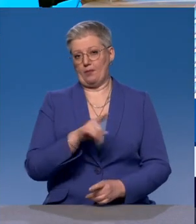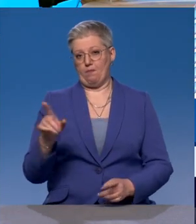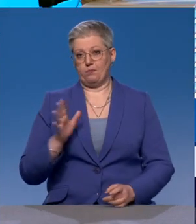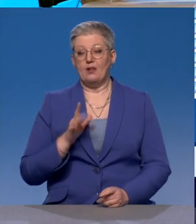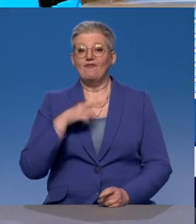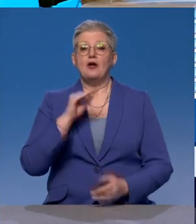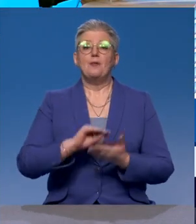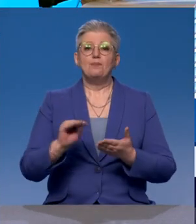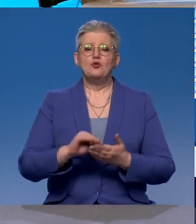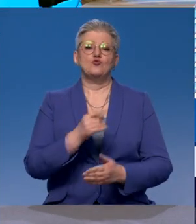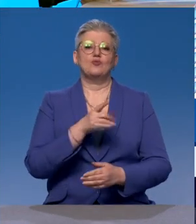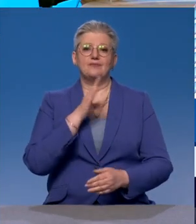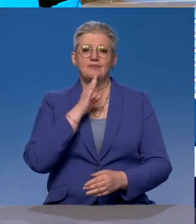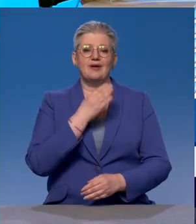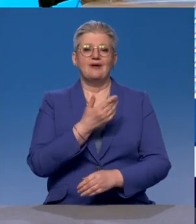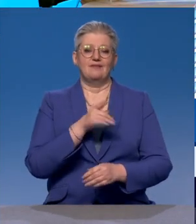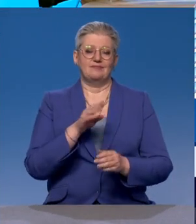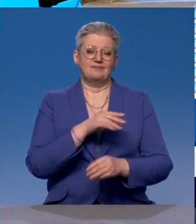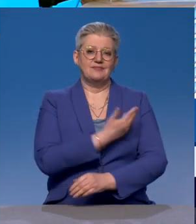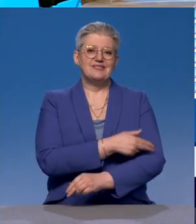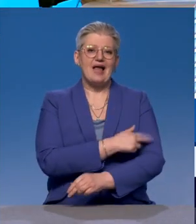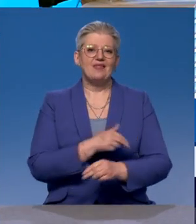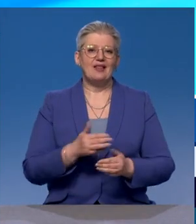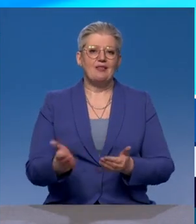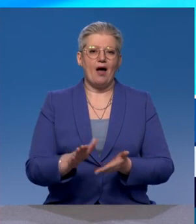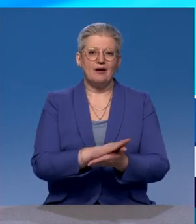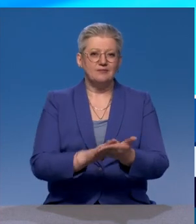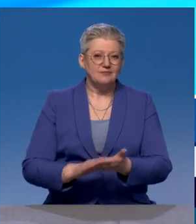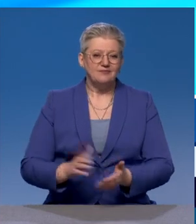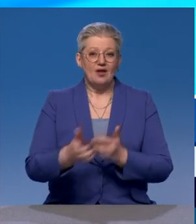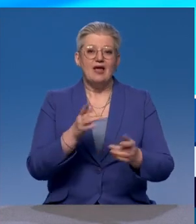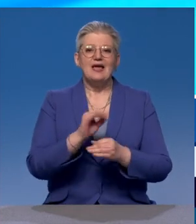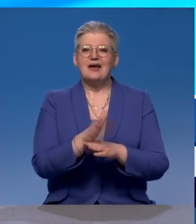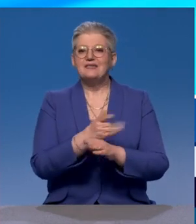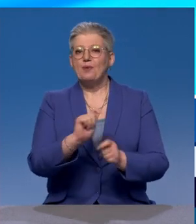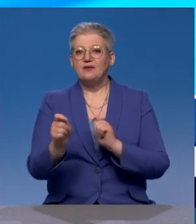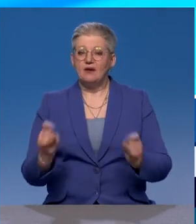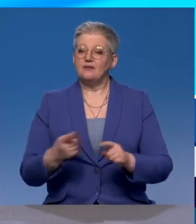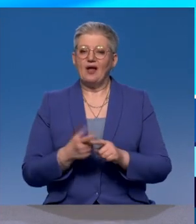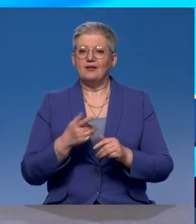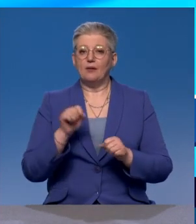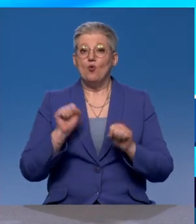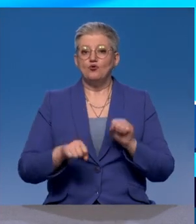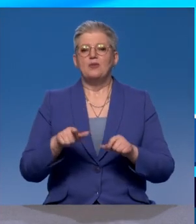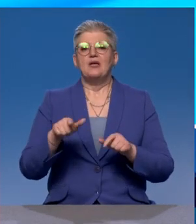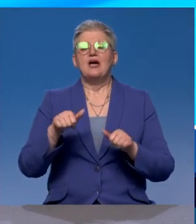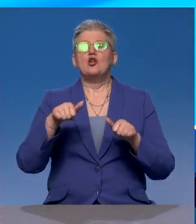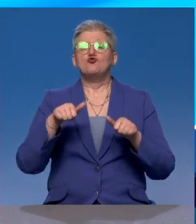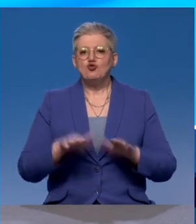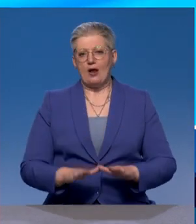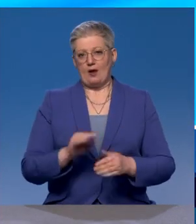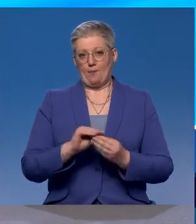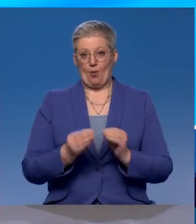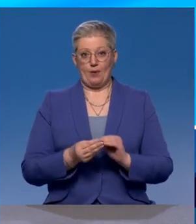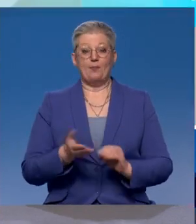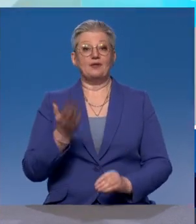пишут и про распределение, что вот это тоже могло бы быть решением, да, проблемы того, распределение, что... Распределение, да? Значит, давайте так. Давай.